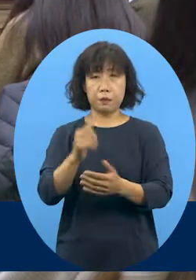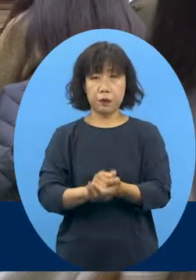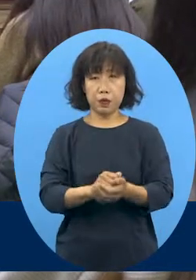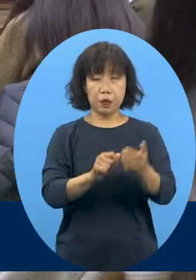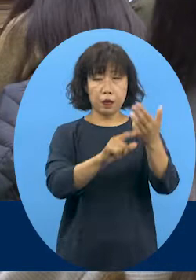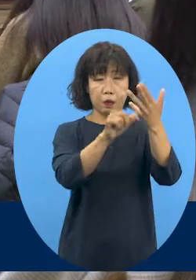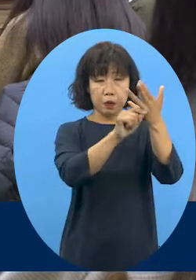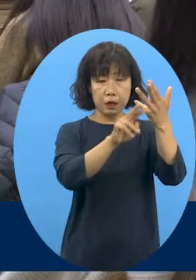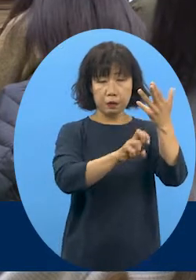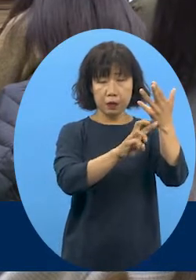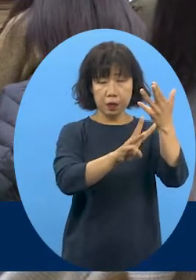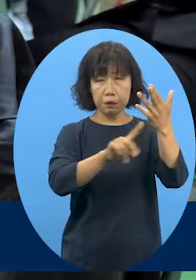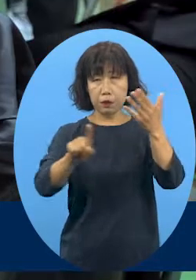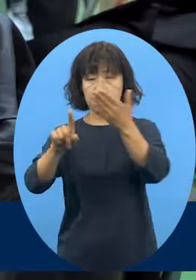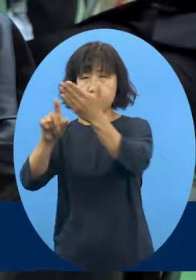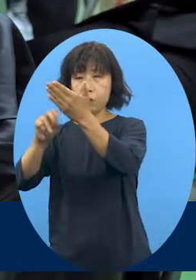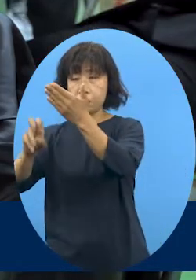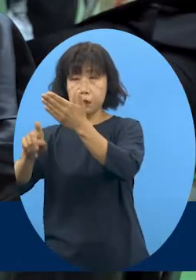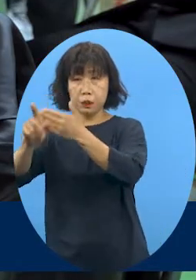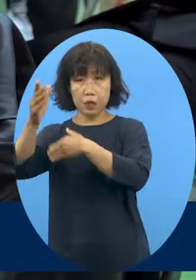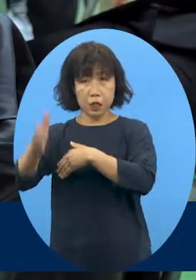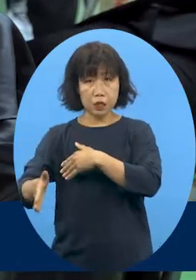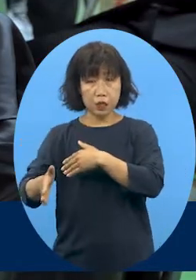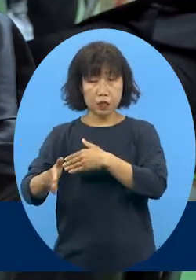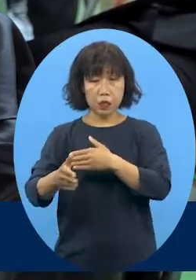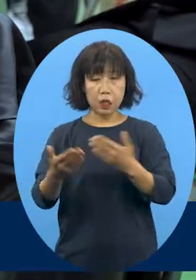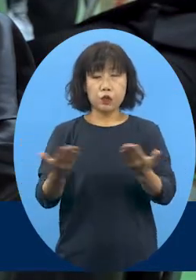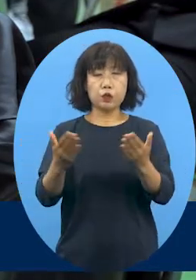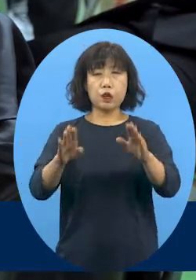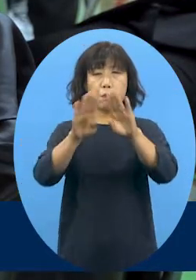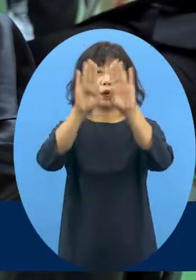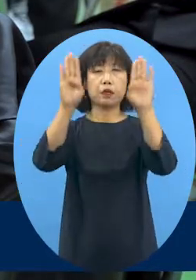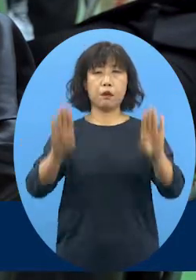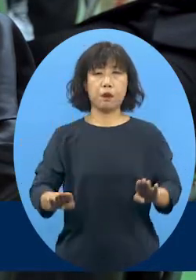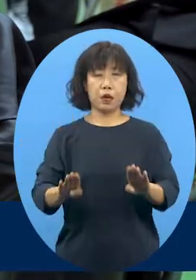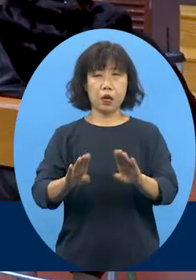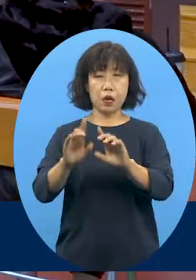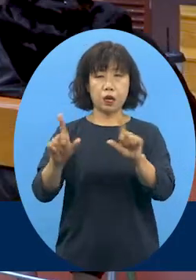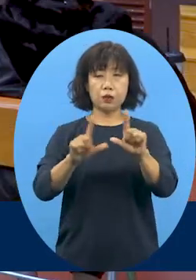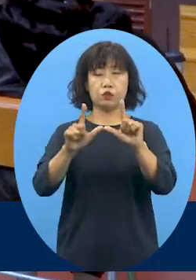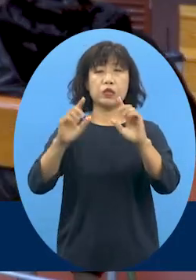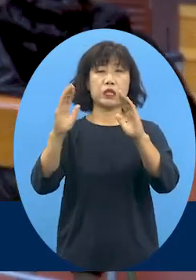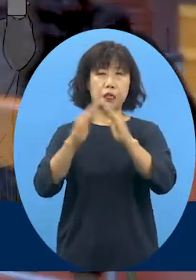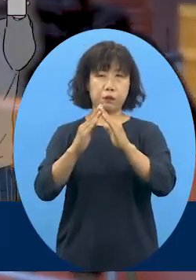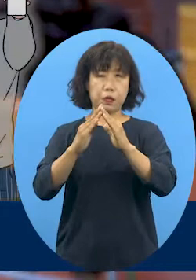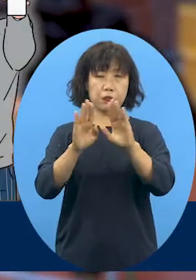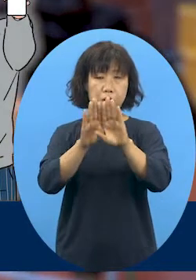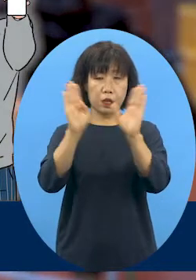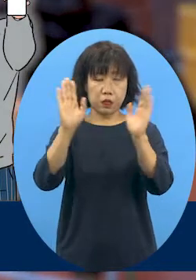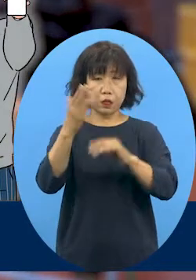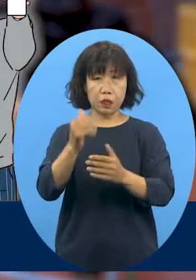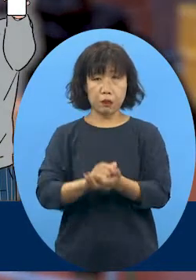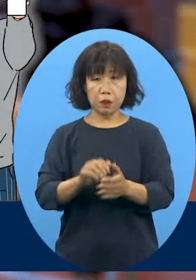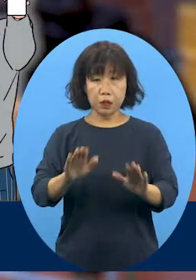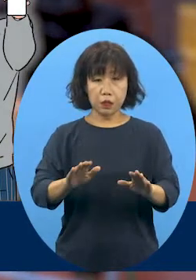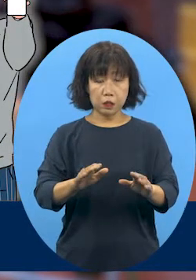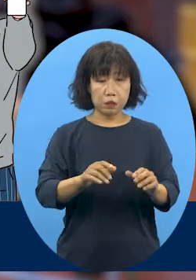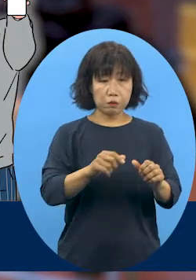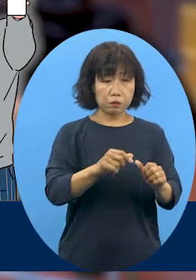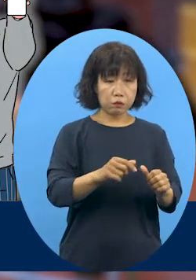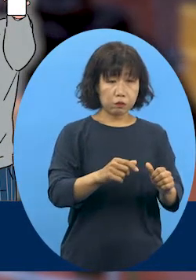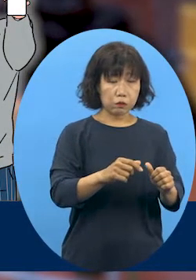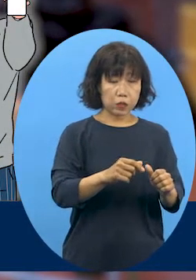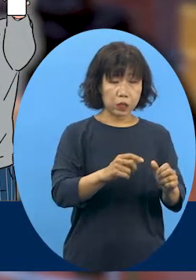9월 30일까지 동대문구 온 라인 취업박람회 누리집에서 진행 되 취업박람회 에서는 구인 기업과